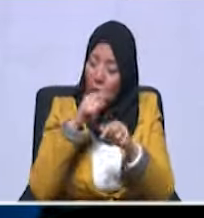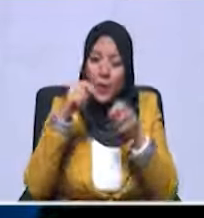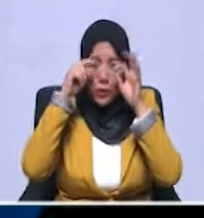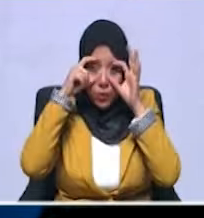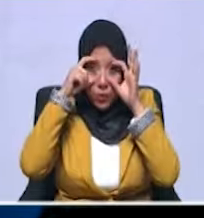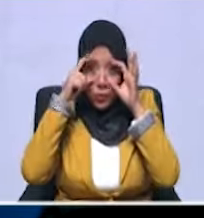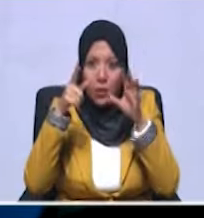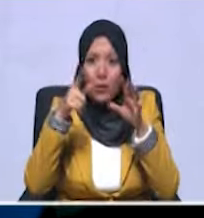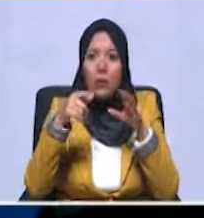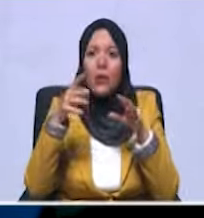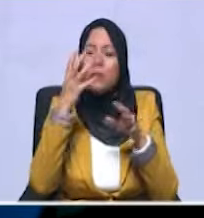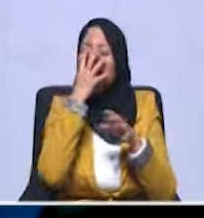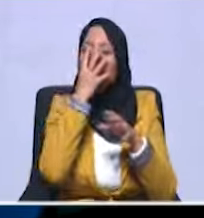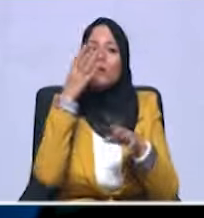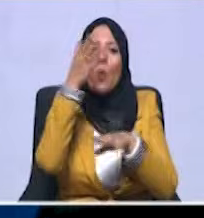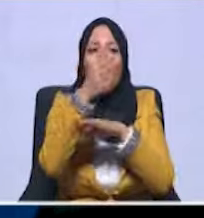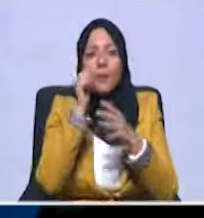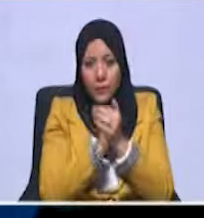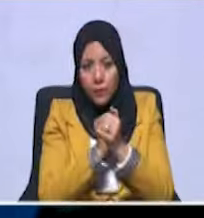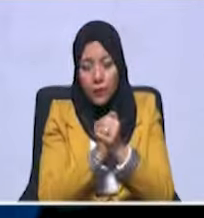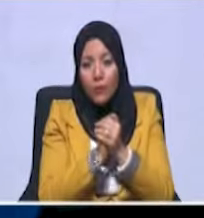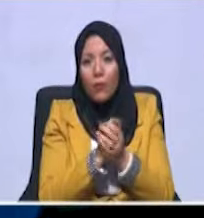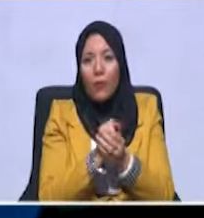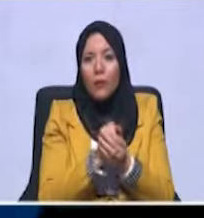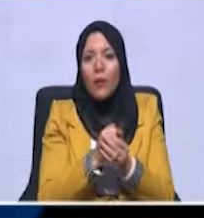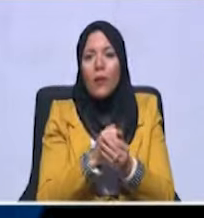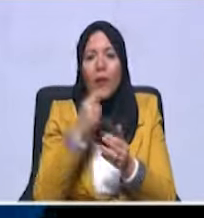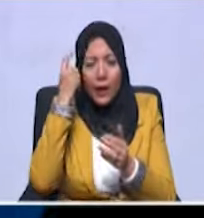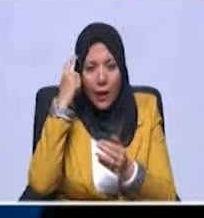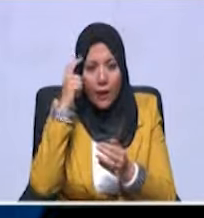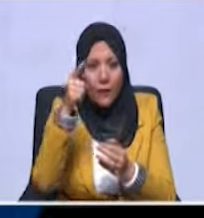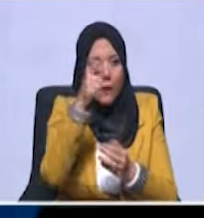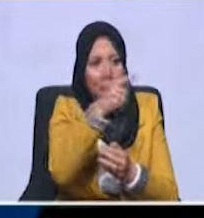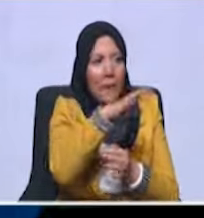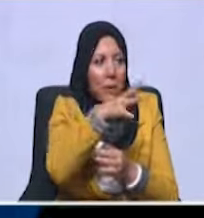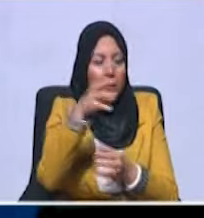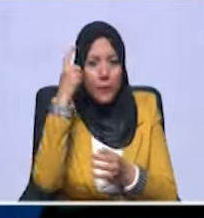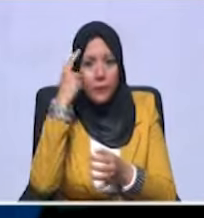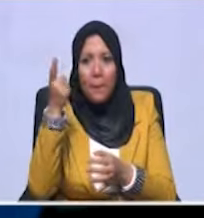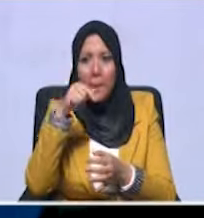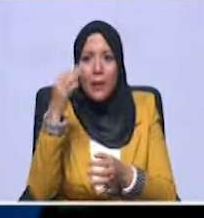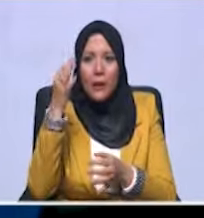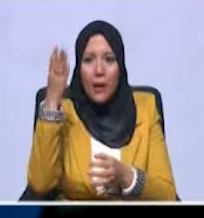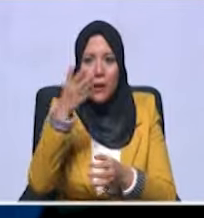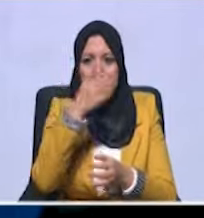كان في العناية المركزة، بس كان عرفنا يعني. وبعد 3 ايام